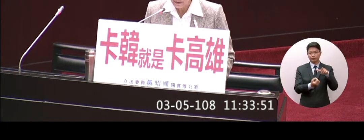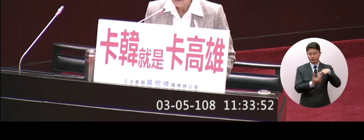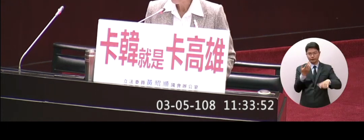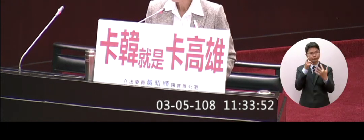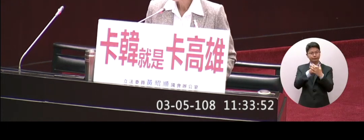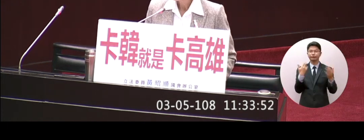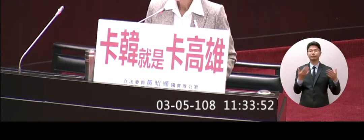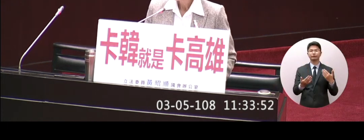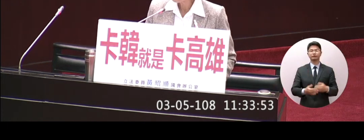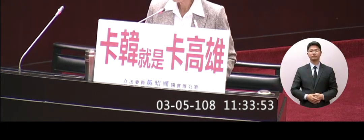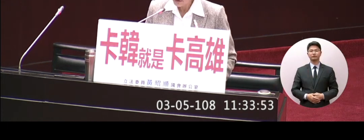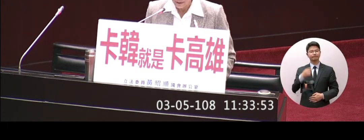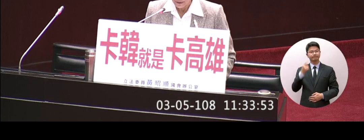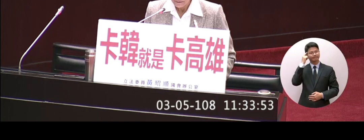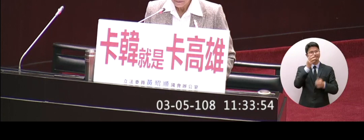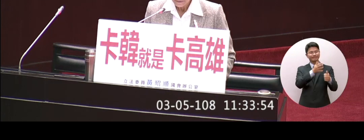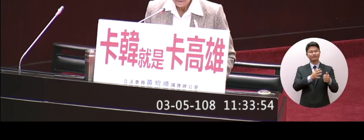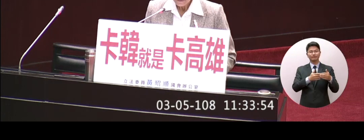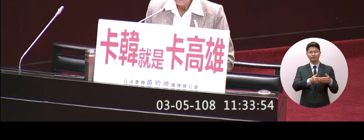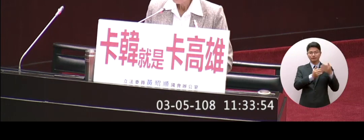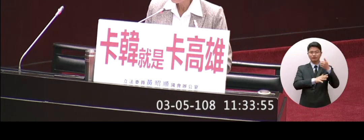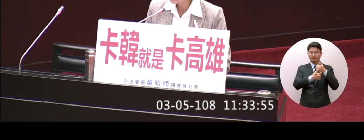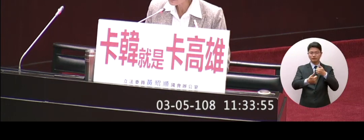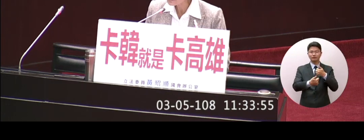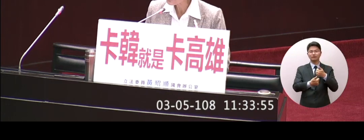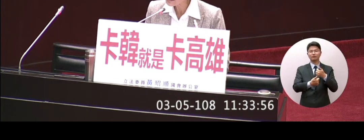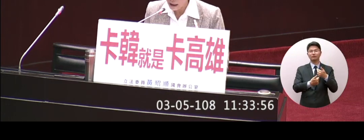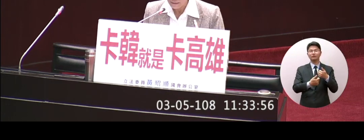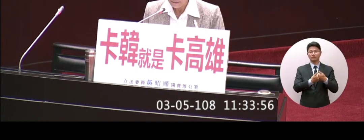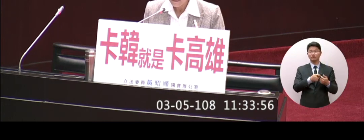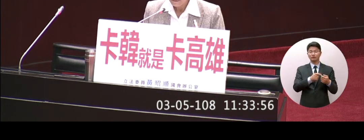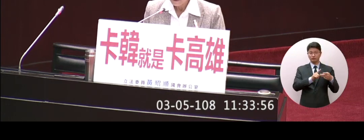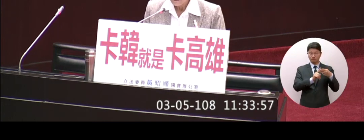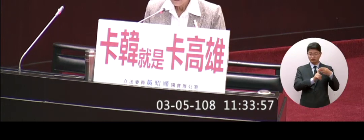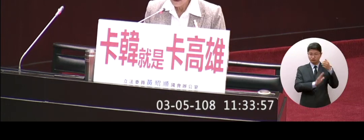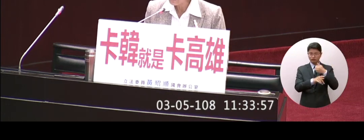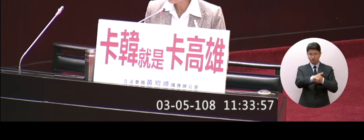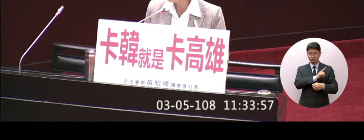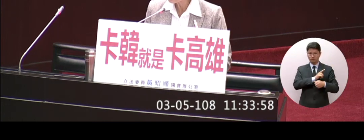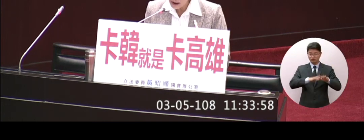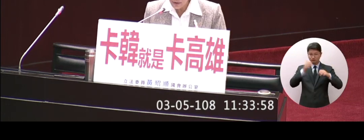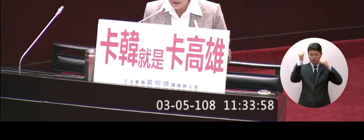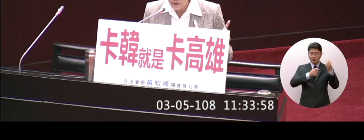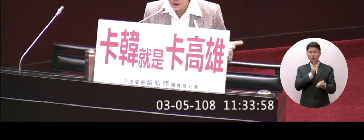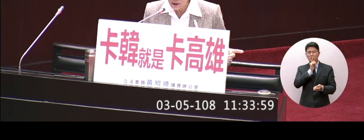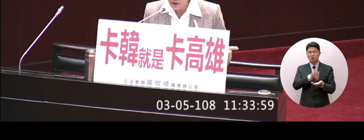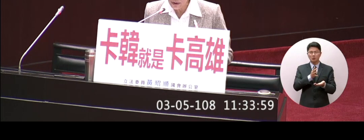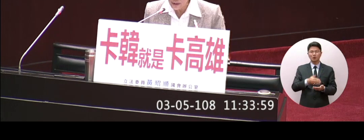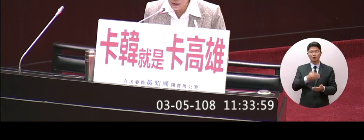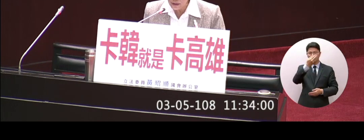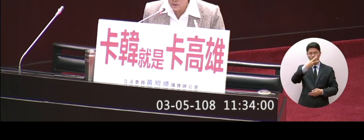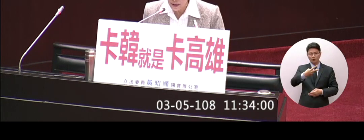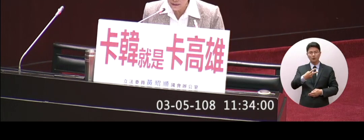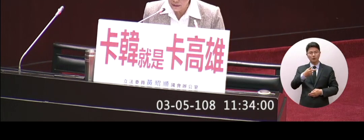要问问陆委会的主委，你今天早上讲了什么一大堆，什么九二